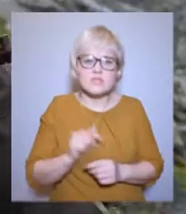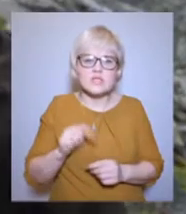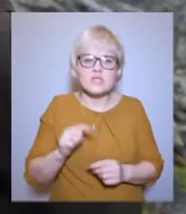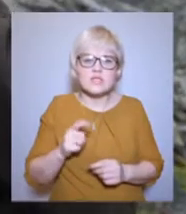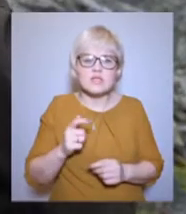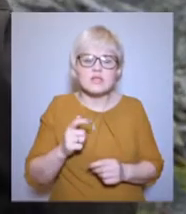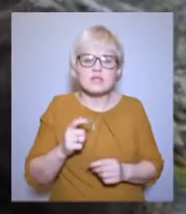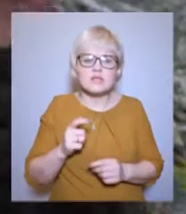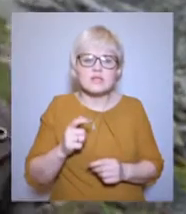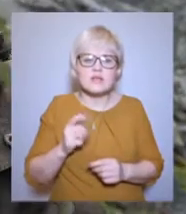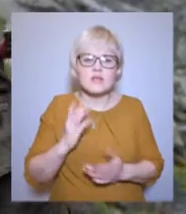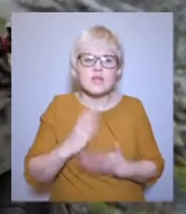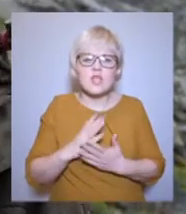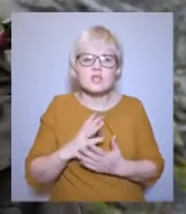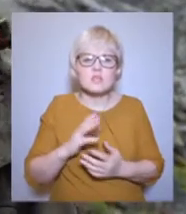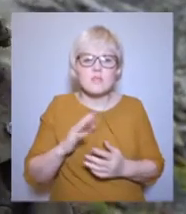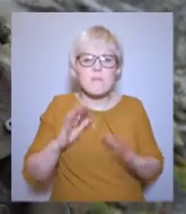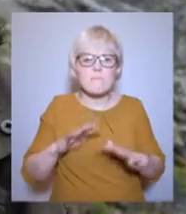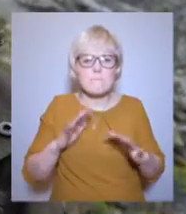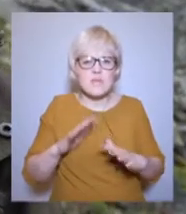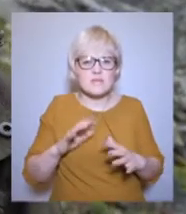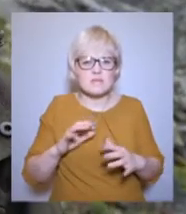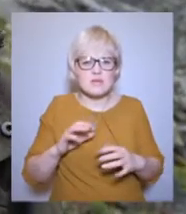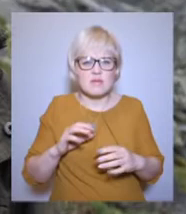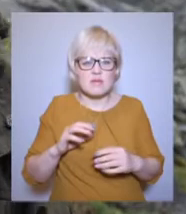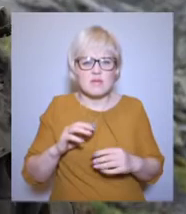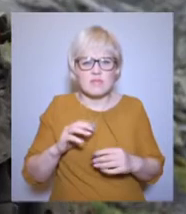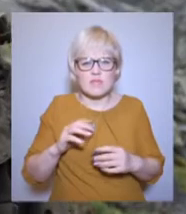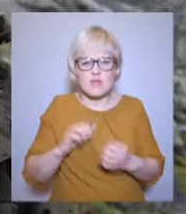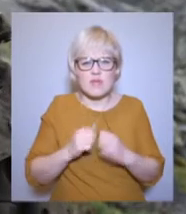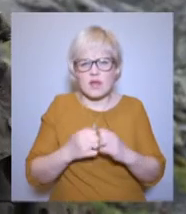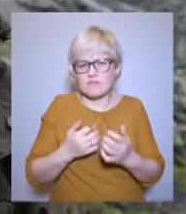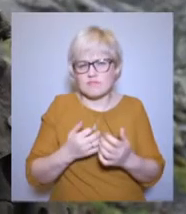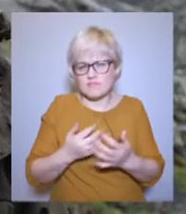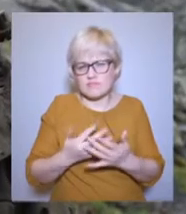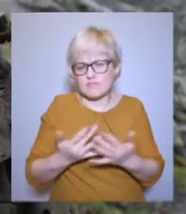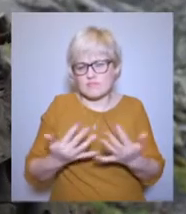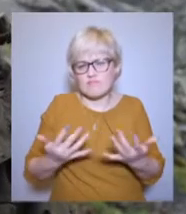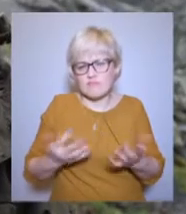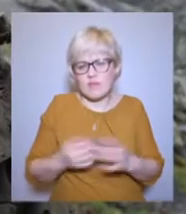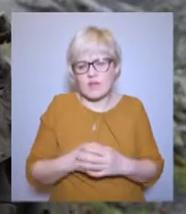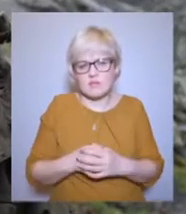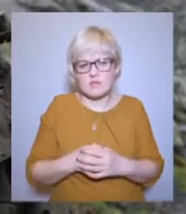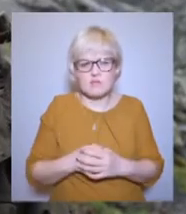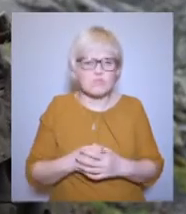Южный Урал, и свои бы магнитки были, и свои бы эти. Есть месторождения, просто они